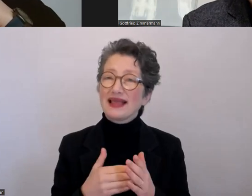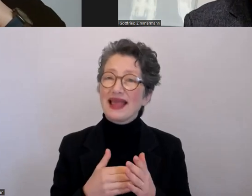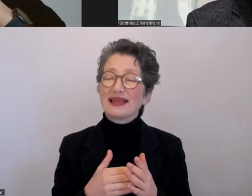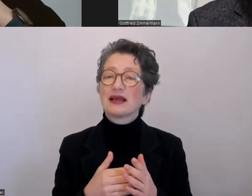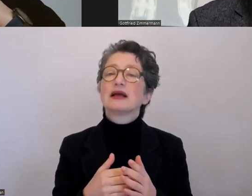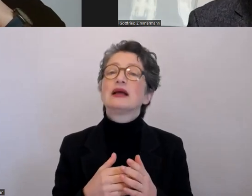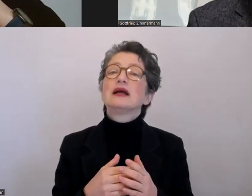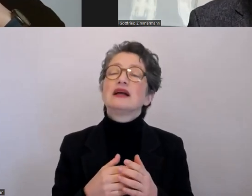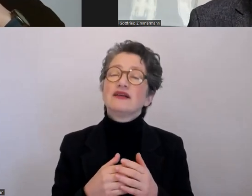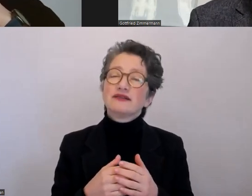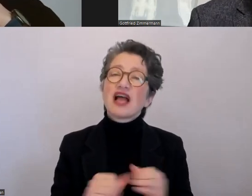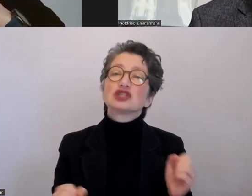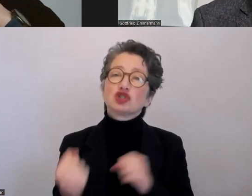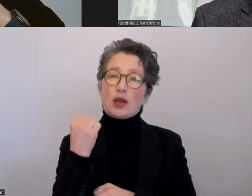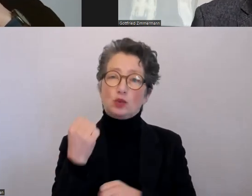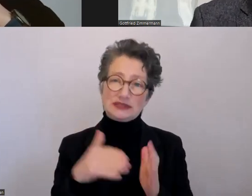es nochmals dazu